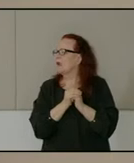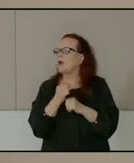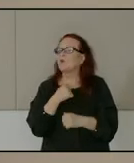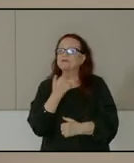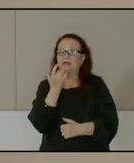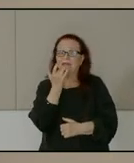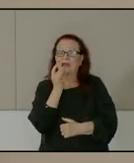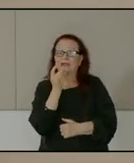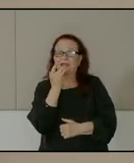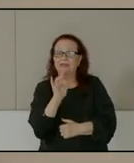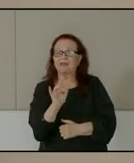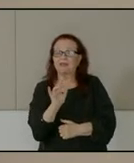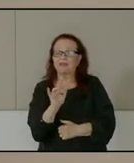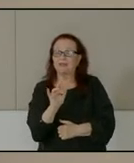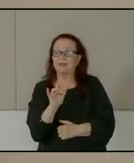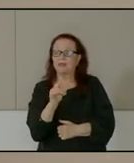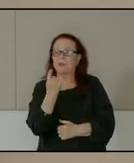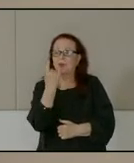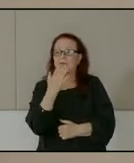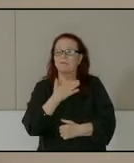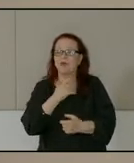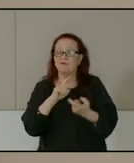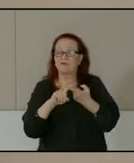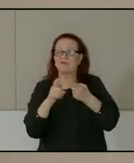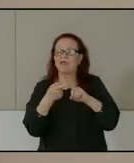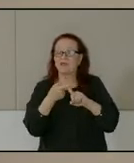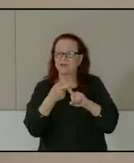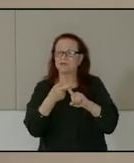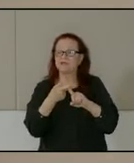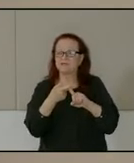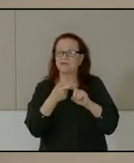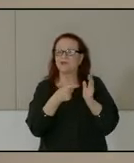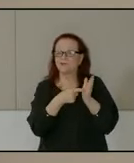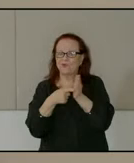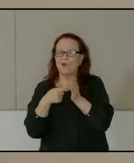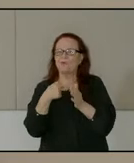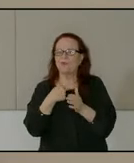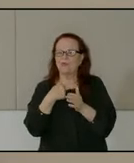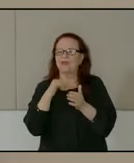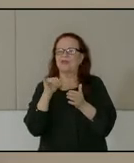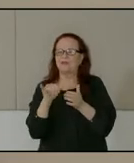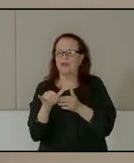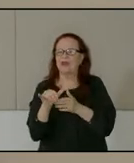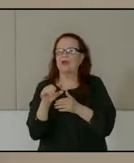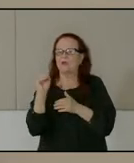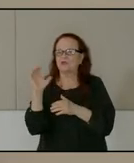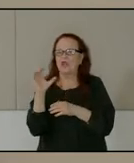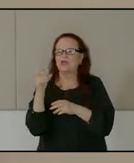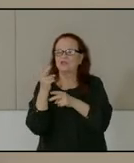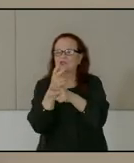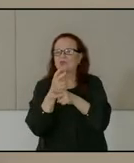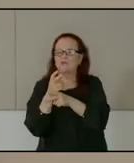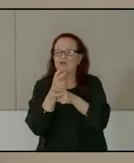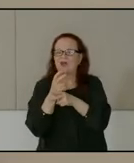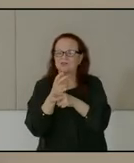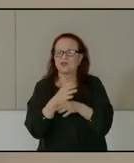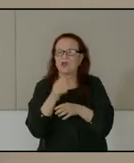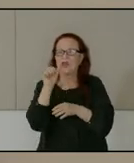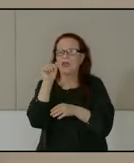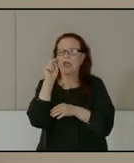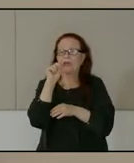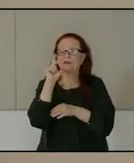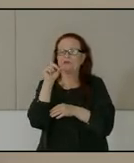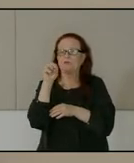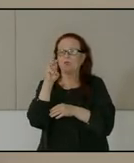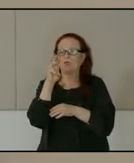that one of my friends introduced me to the office of County Supervisors Andrew Đỗ. Và ở đây tôi đã nhận được